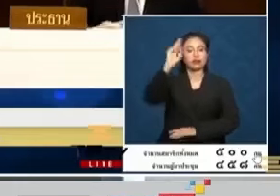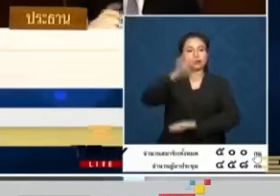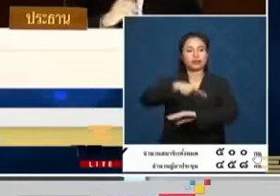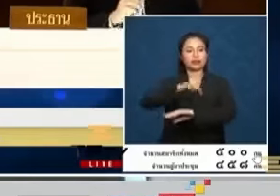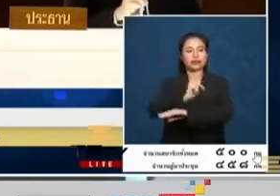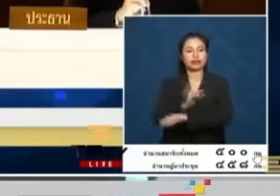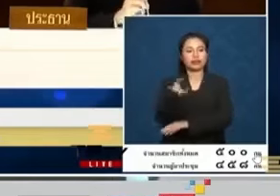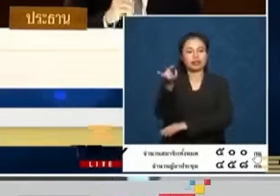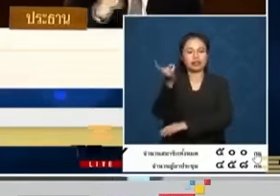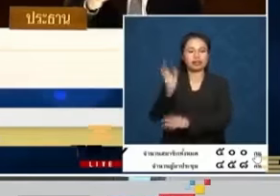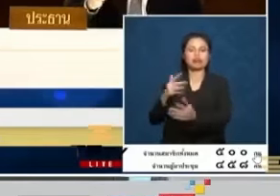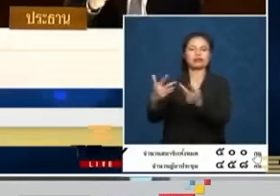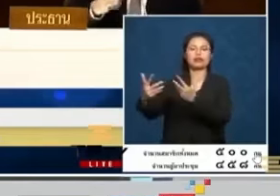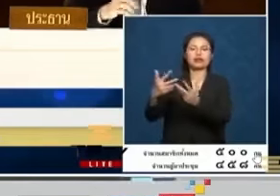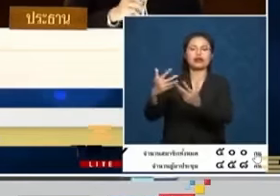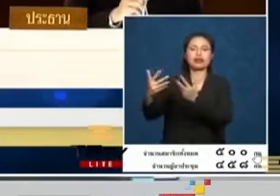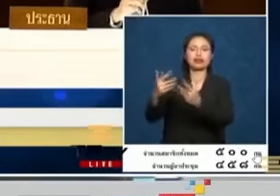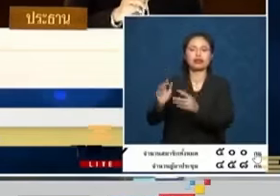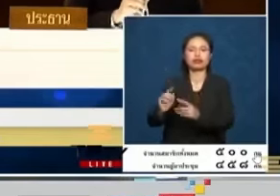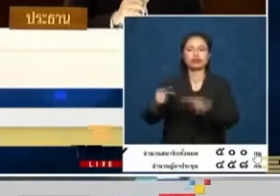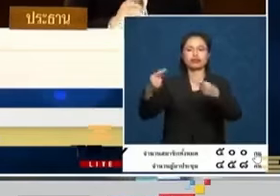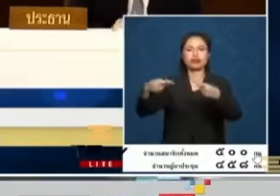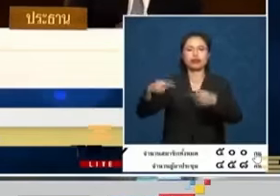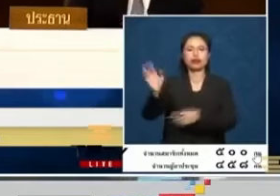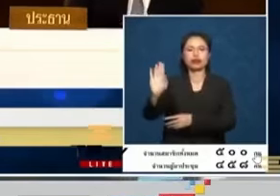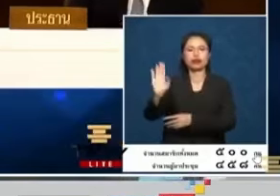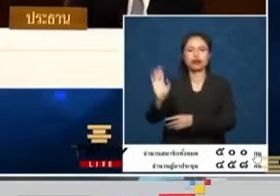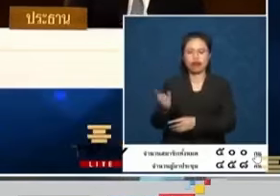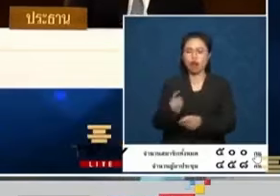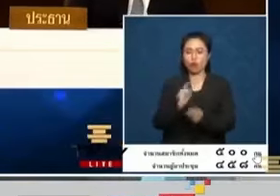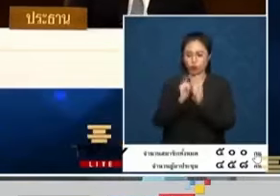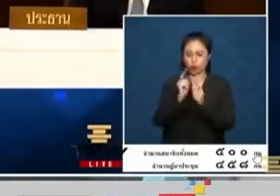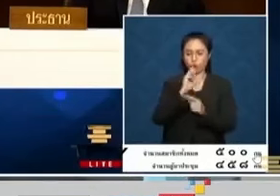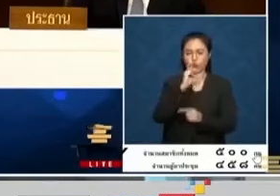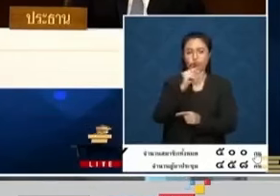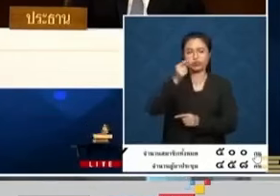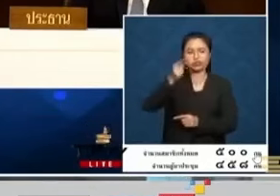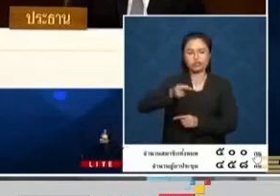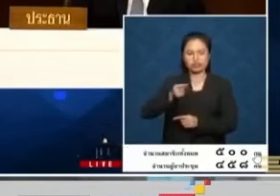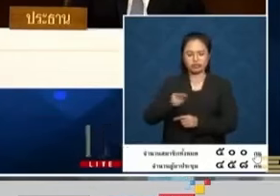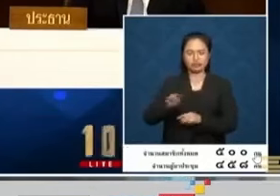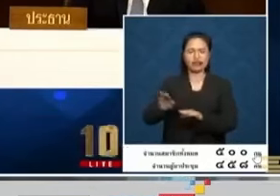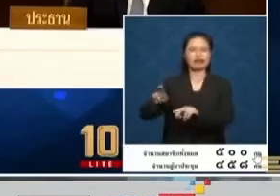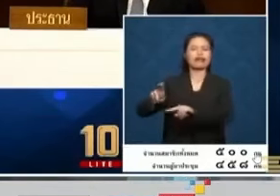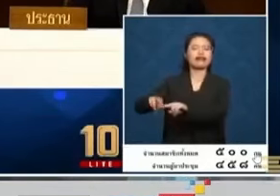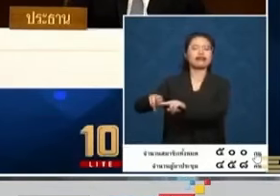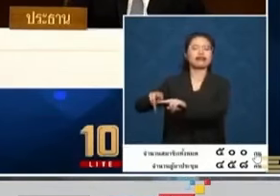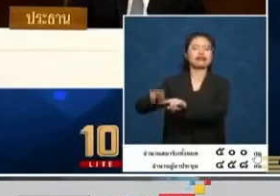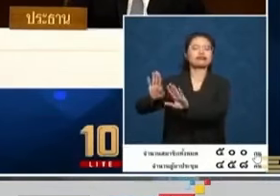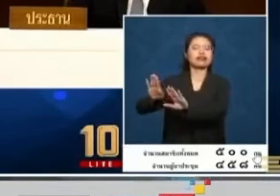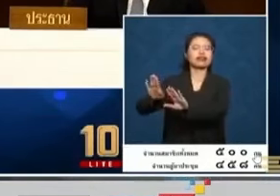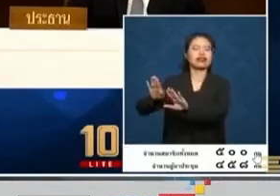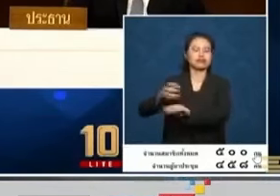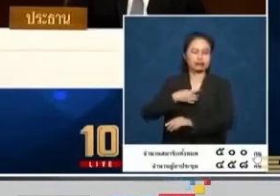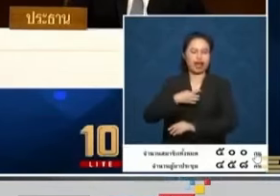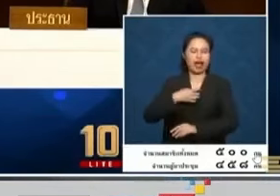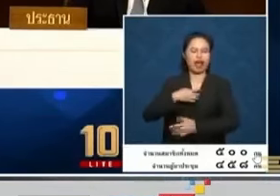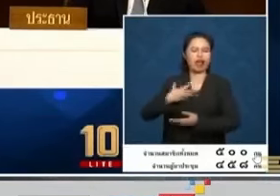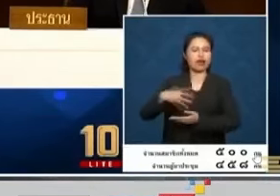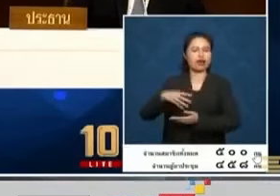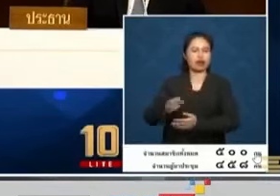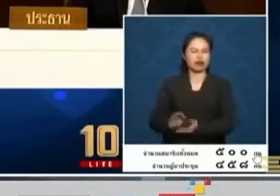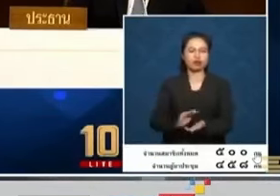ม่ติดปัญหาอะไรเลย ทางที่ศาลละเนี่ยมันต่างกันเลย สสจัดเสวนาในพื้นที่รัฐสภาพาดพิงไปถึงประเทศเพื่อนบ้านจนเขา